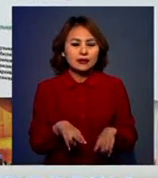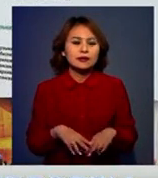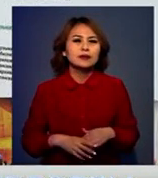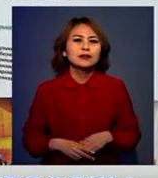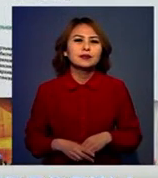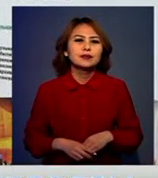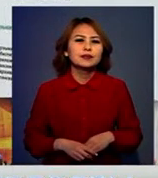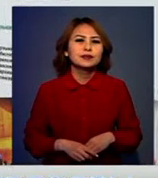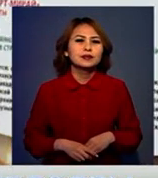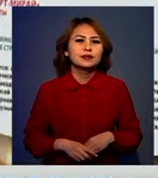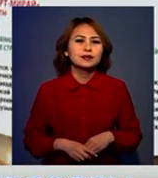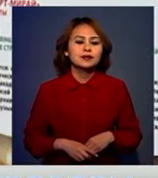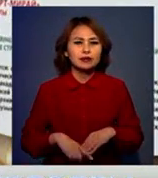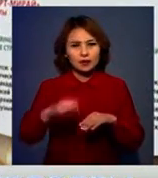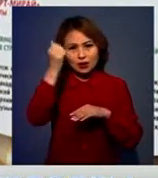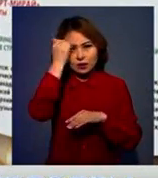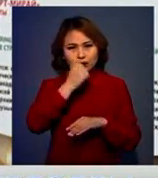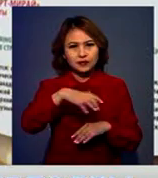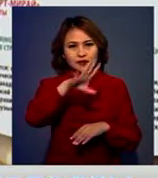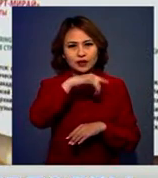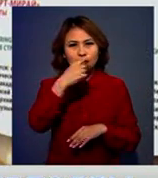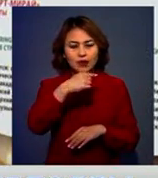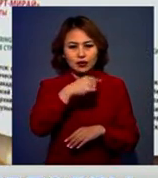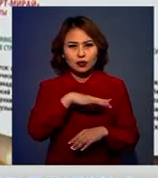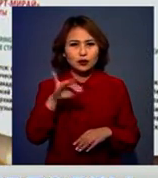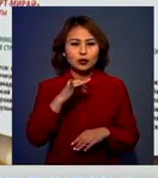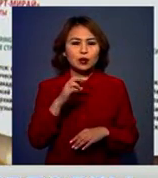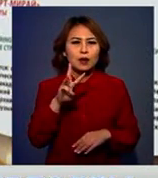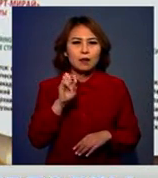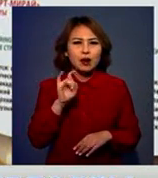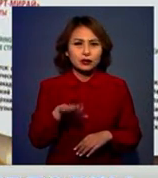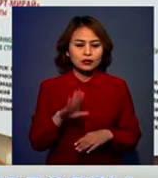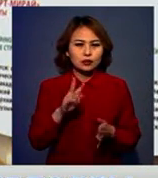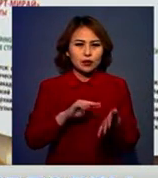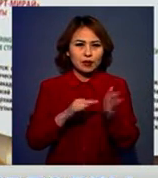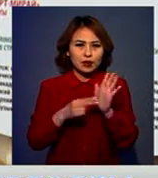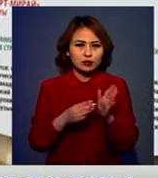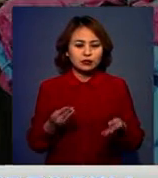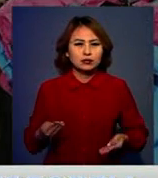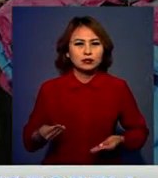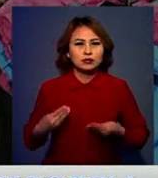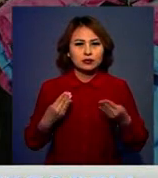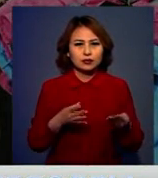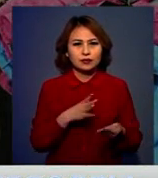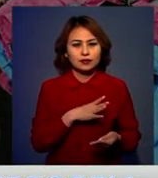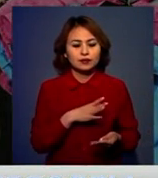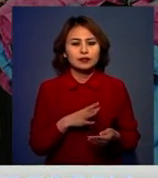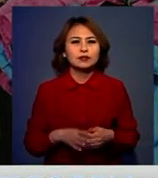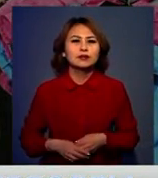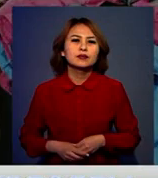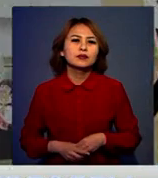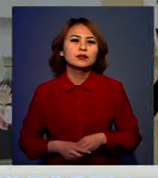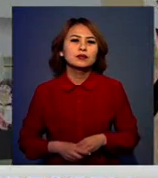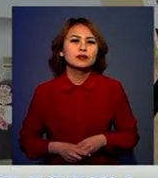жаңағы алғыстарына ие болып отырмыз. Алда осы нарыққа сенсорлық жобаларымызды ұсынғымыз келіп отыр. Сенсорлық набордың ішінде